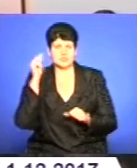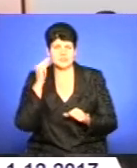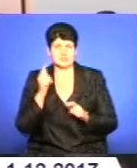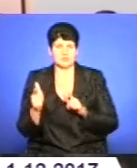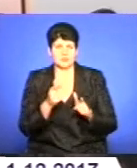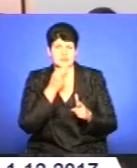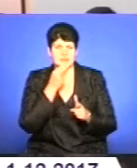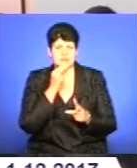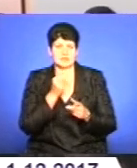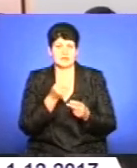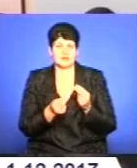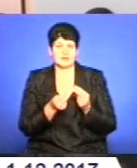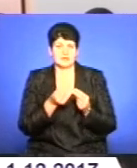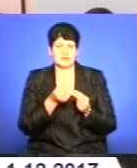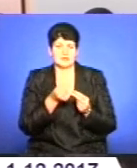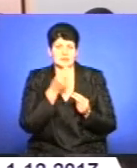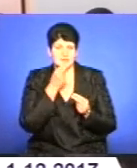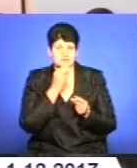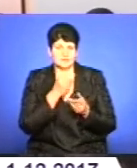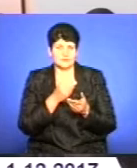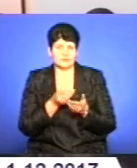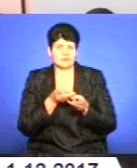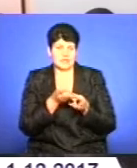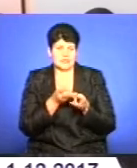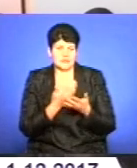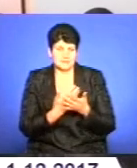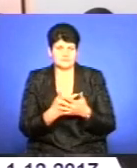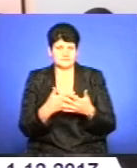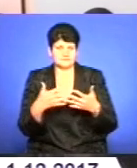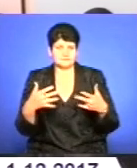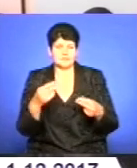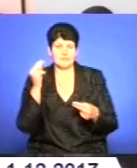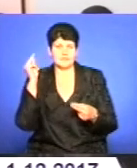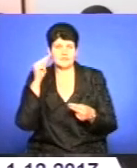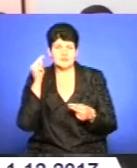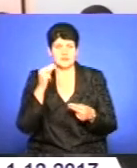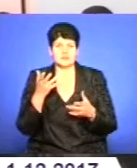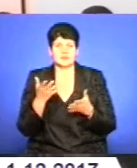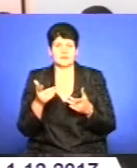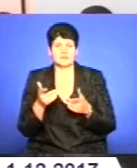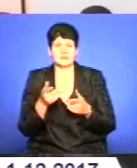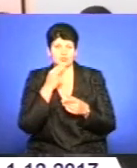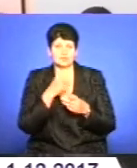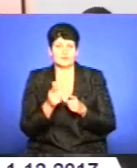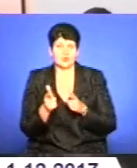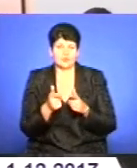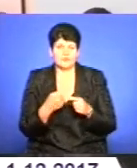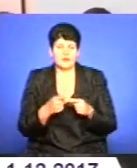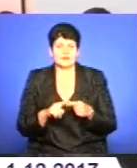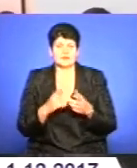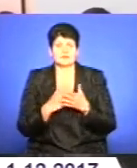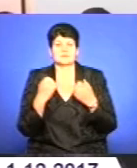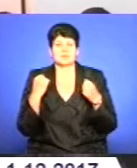їжу, розігріти, вчаться. Взагалі, ну, які є продукти для приготування тої чи іншої страви. Є